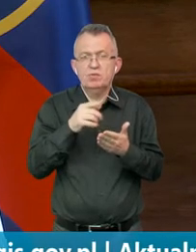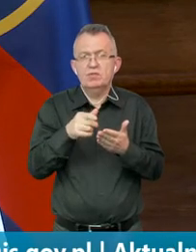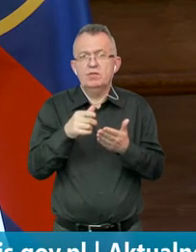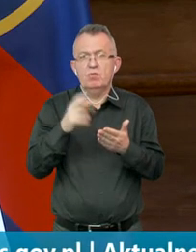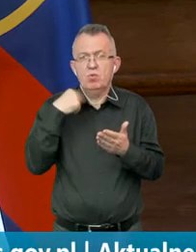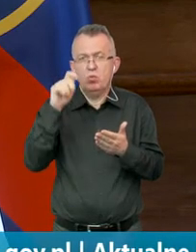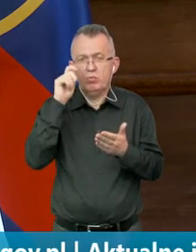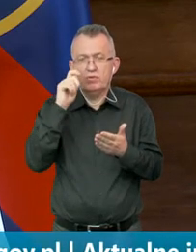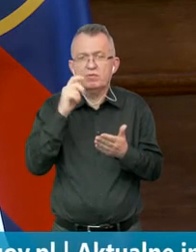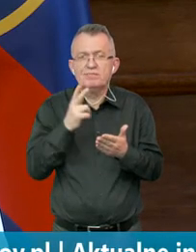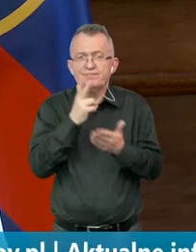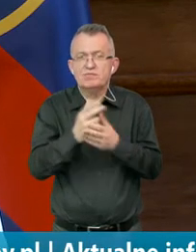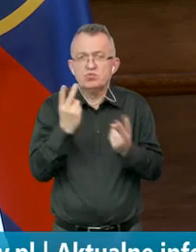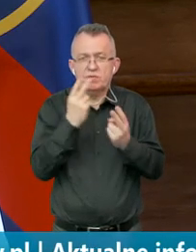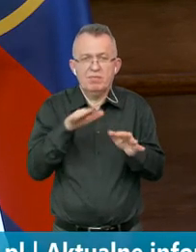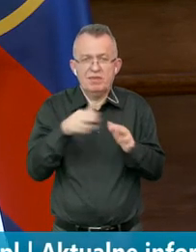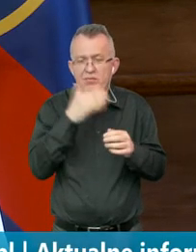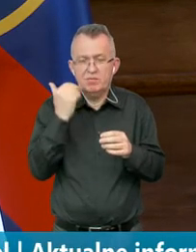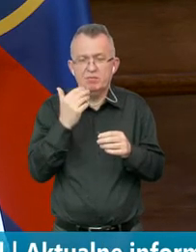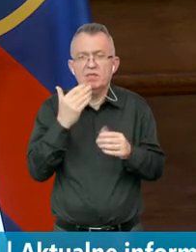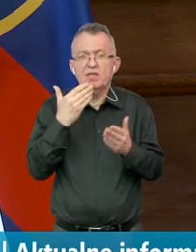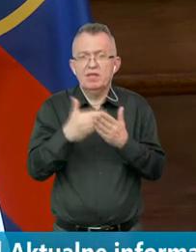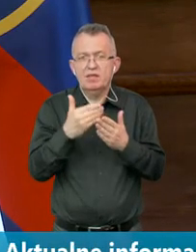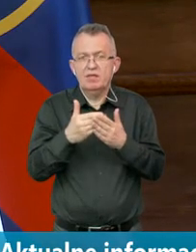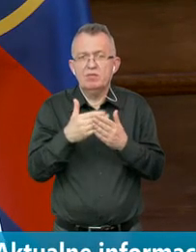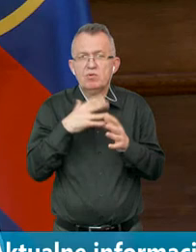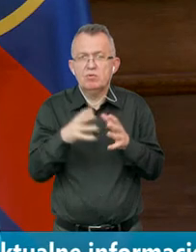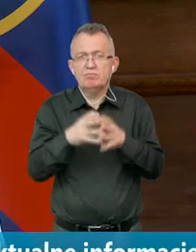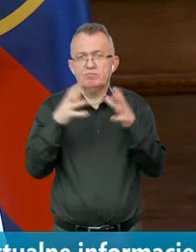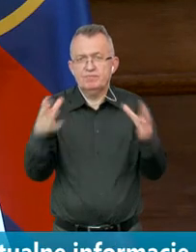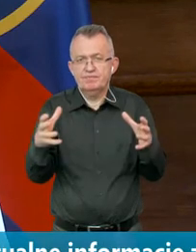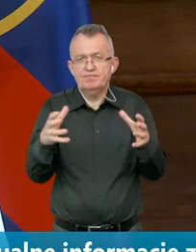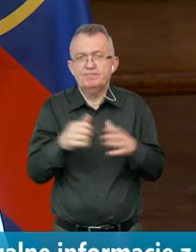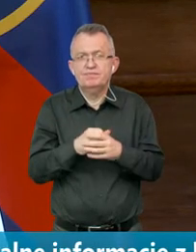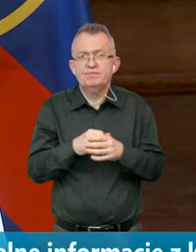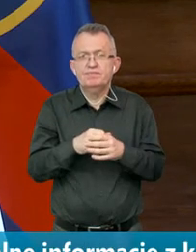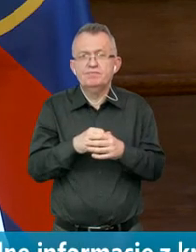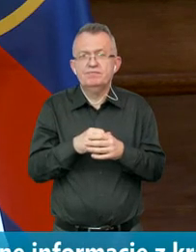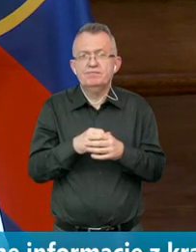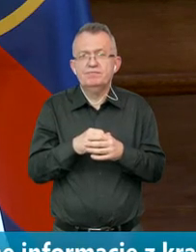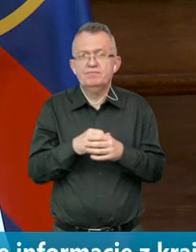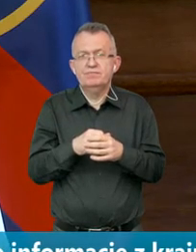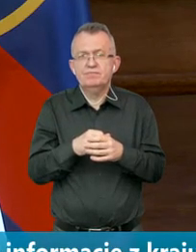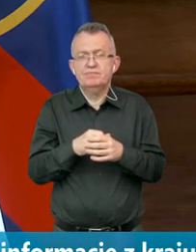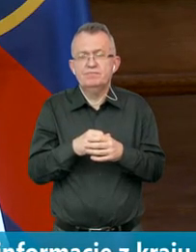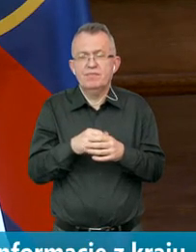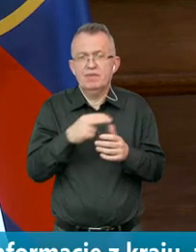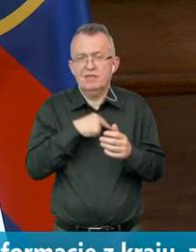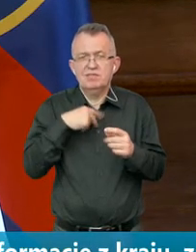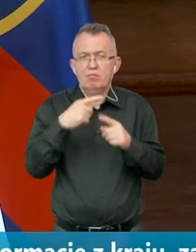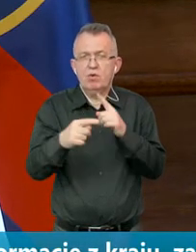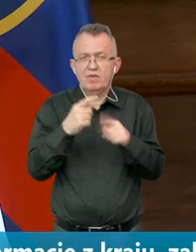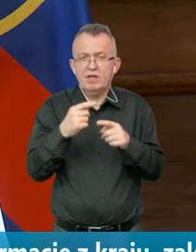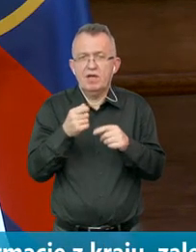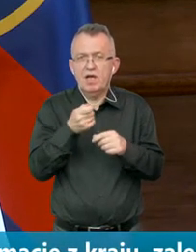mieli kłopoty z parkowaniem, więc ta strefa została poszerzona. Też nasza polityka abonamentowa